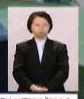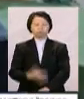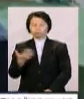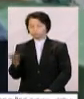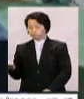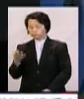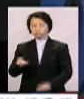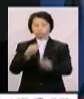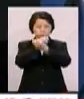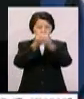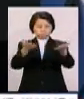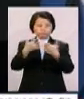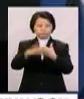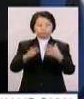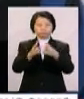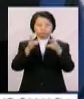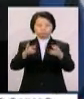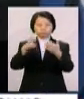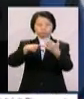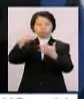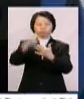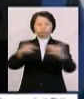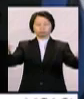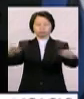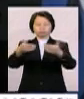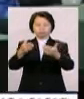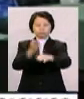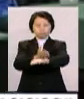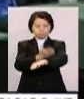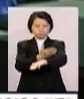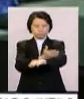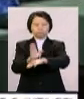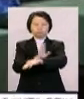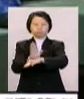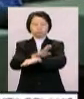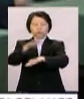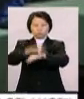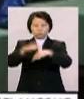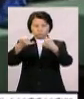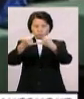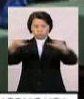Beliau memaklumkannya selepas merasmikan program penutup memperkasakan perniagaan